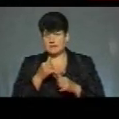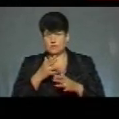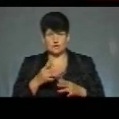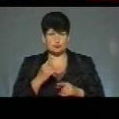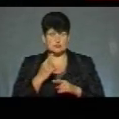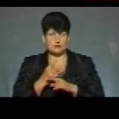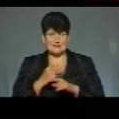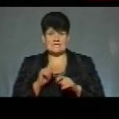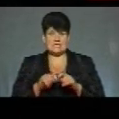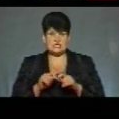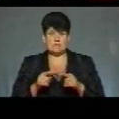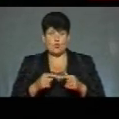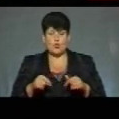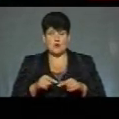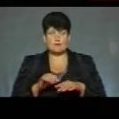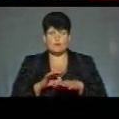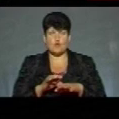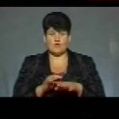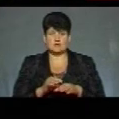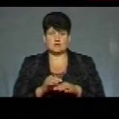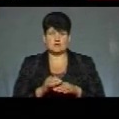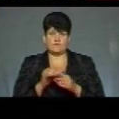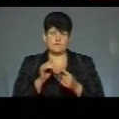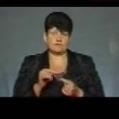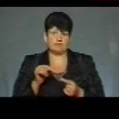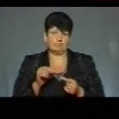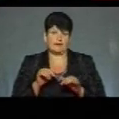заборонити слідчим органам проводити відповідні дії.